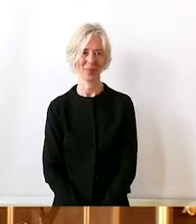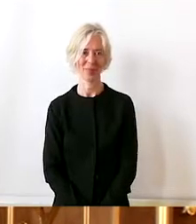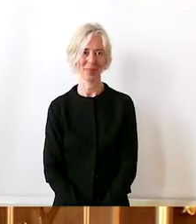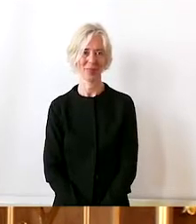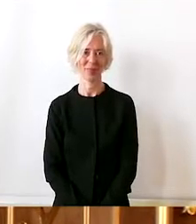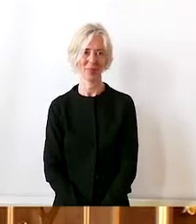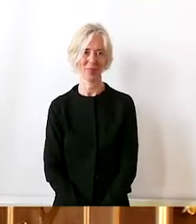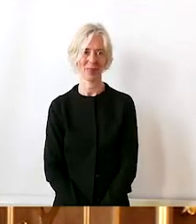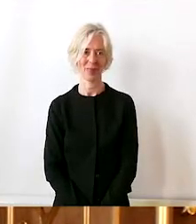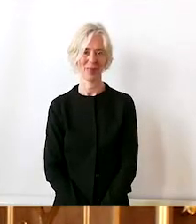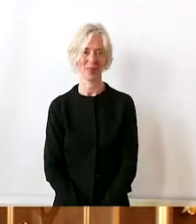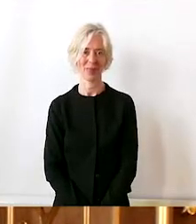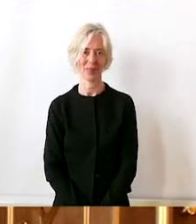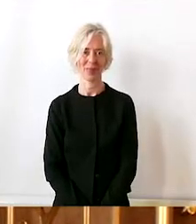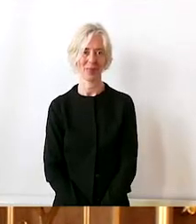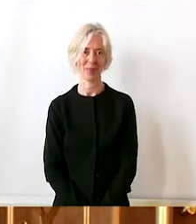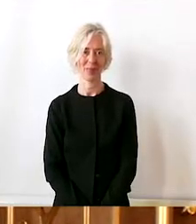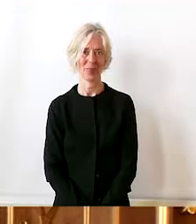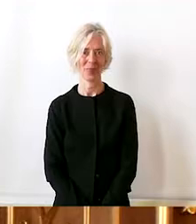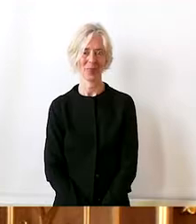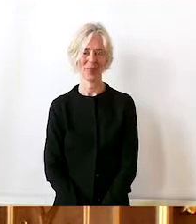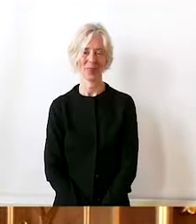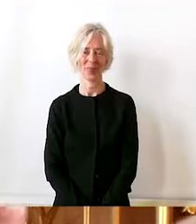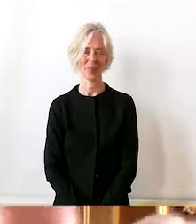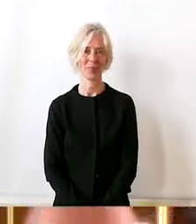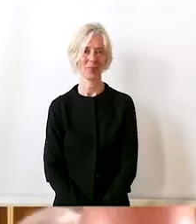Stift behalten, ja.